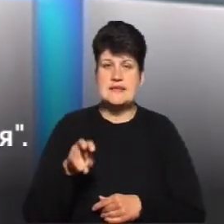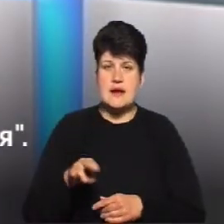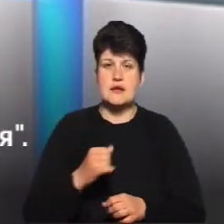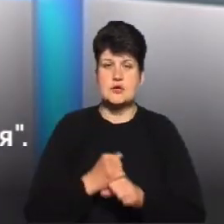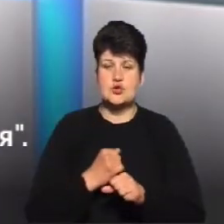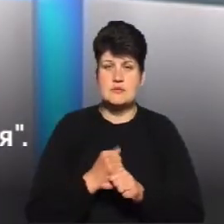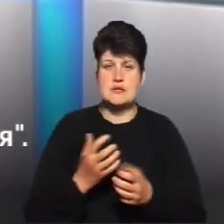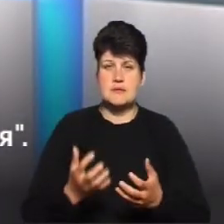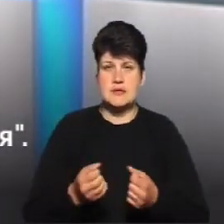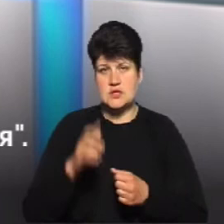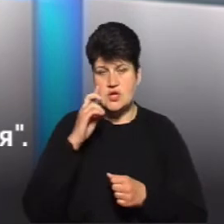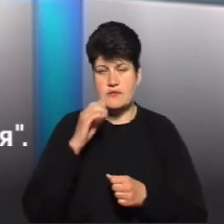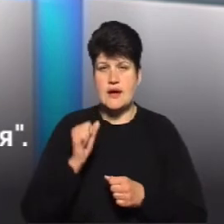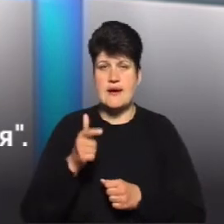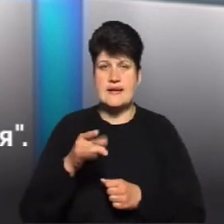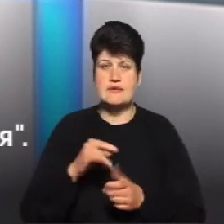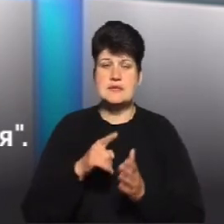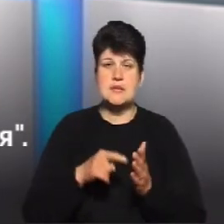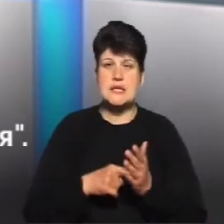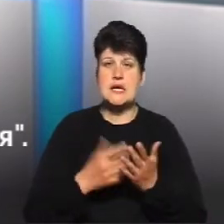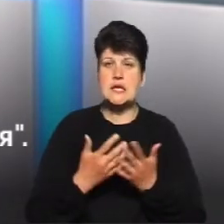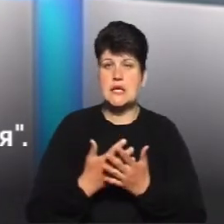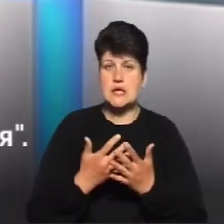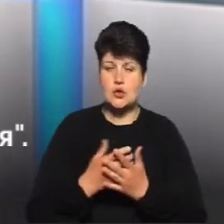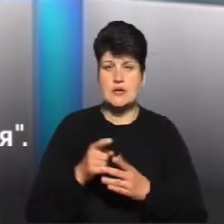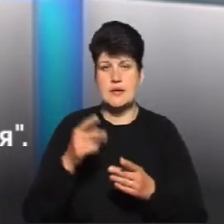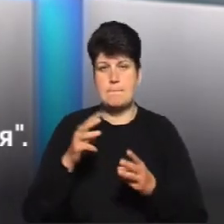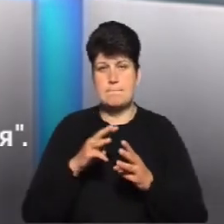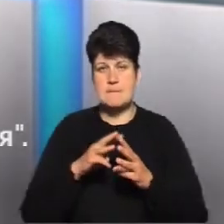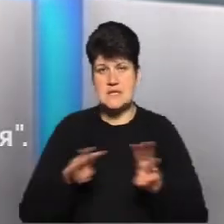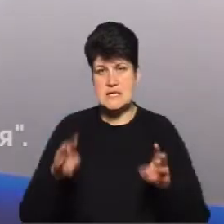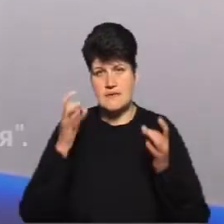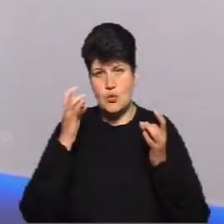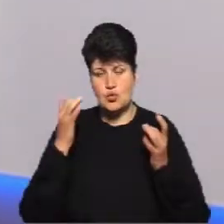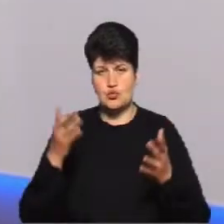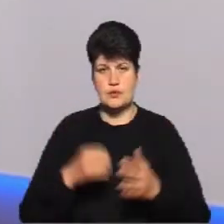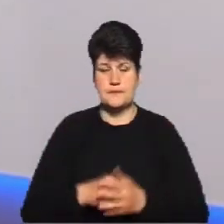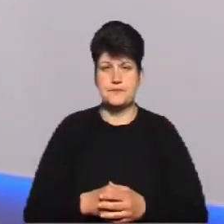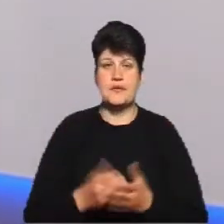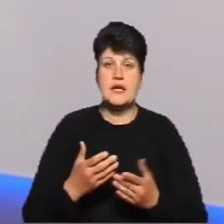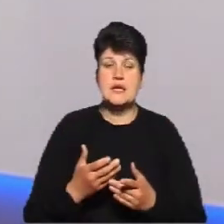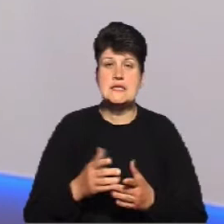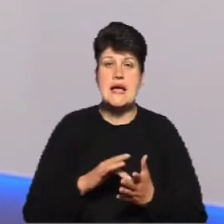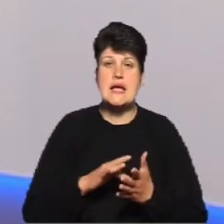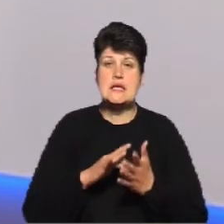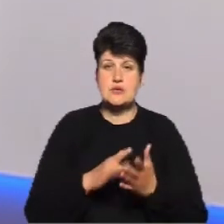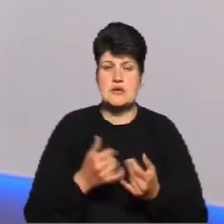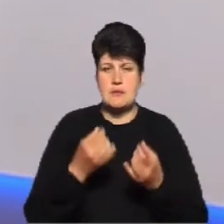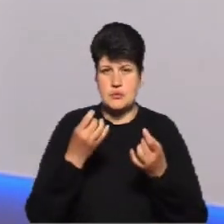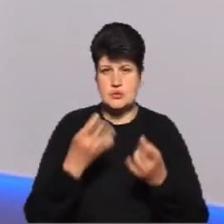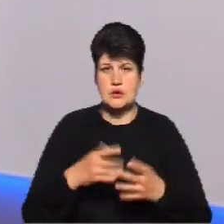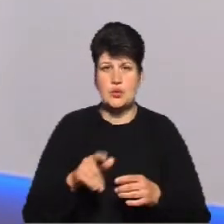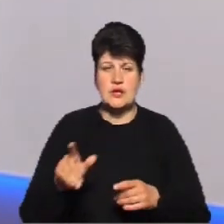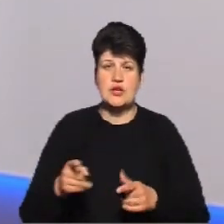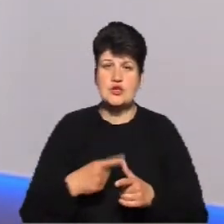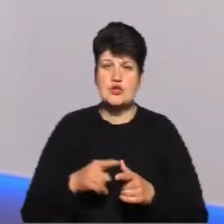з питань кіно та Міністерства культури. Угу. Якісь екскурсії взагалі для звичайних людей? І чи будуть якісь